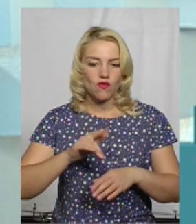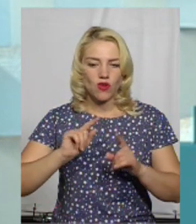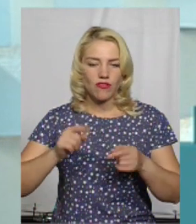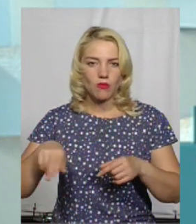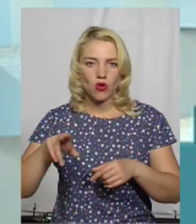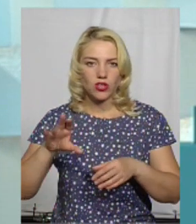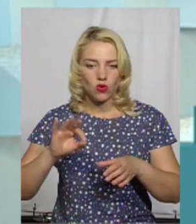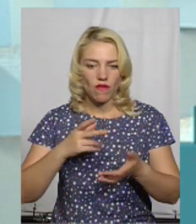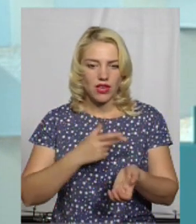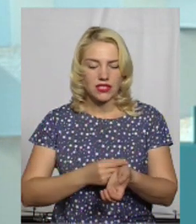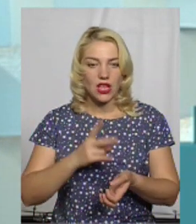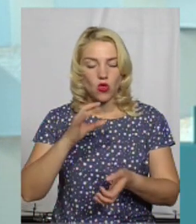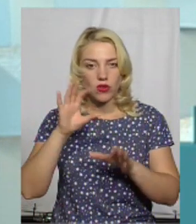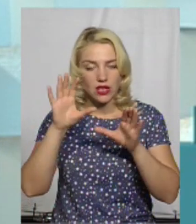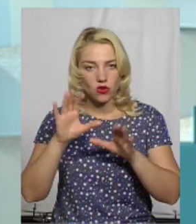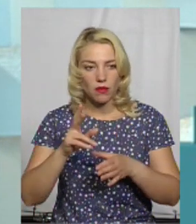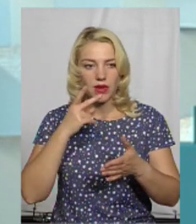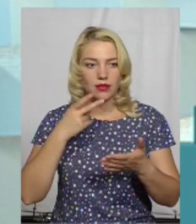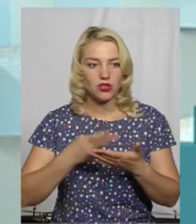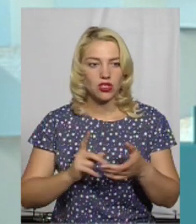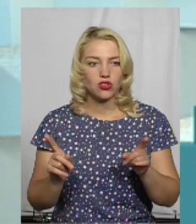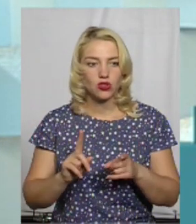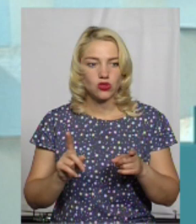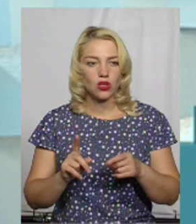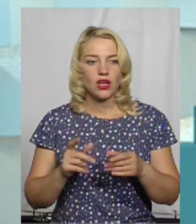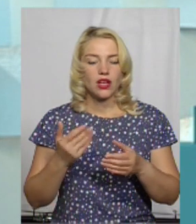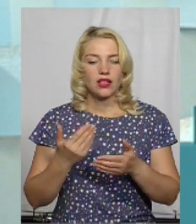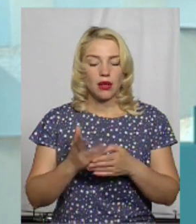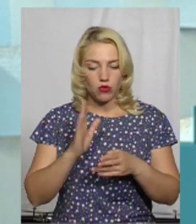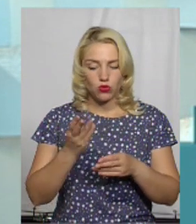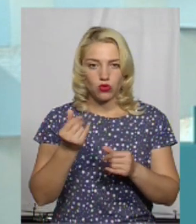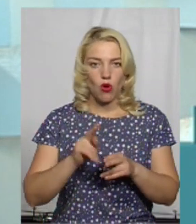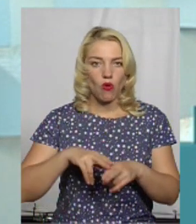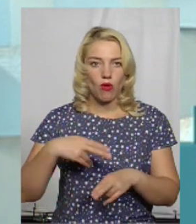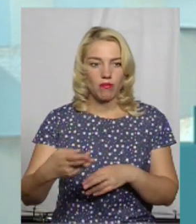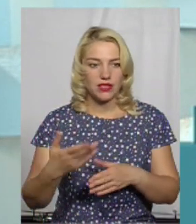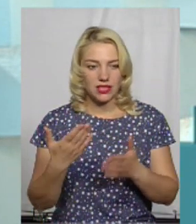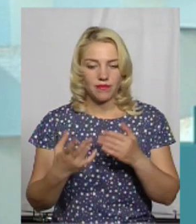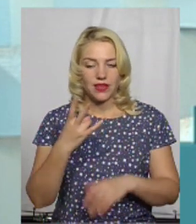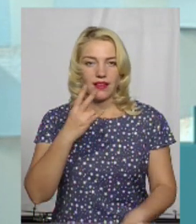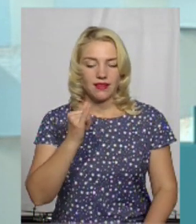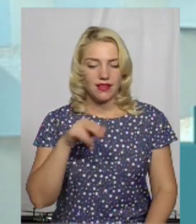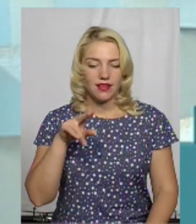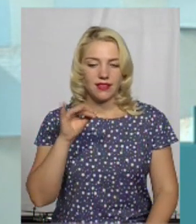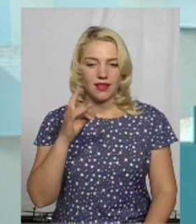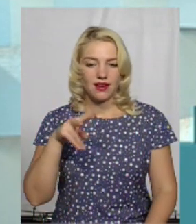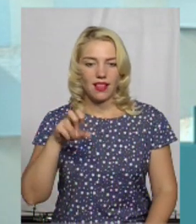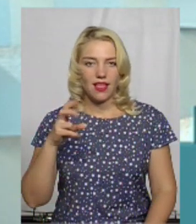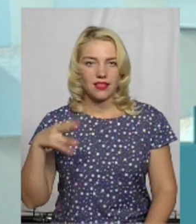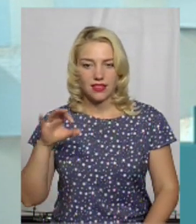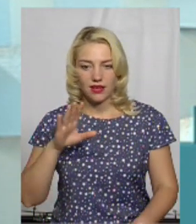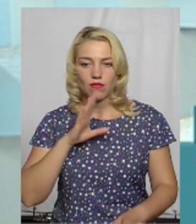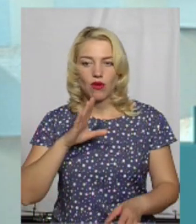передбачають законодавчо, що такі будуть компенсації. В Нідерландах також, в мене, наприклад, подруга там живе,